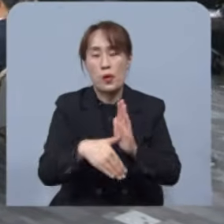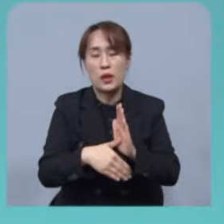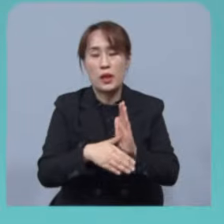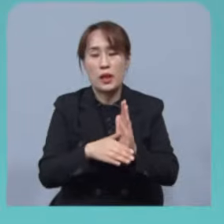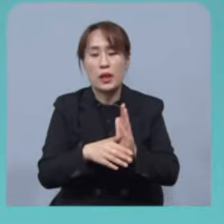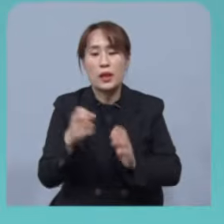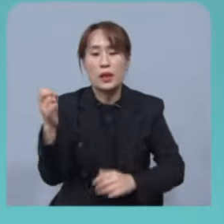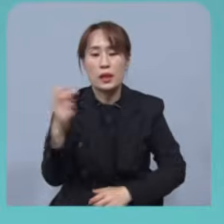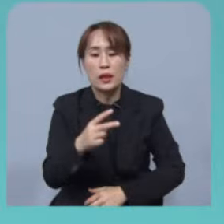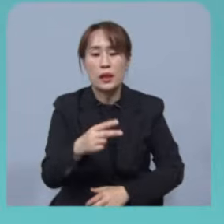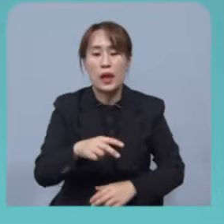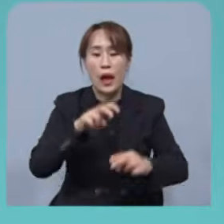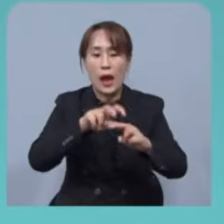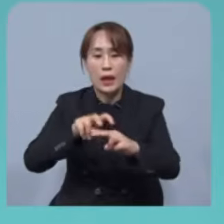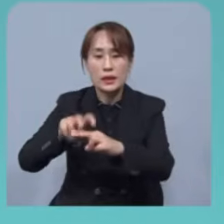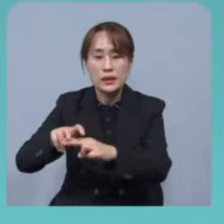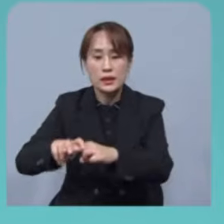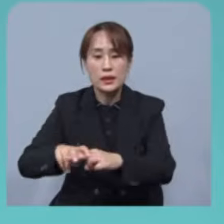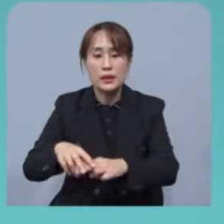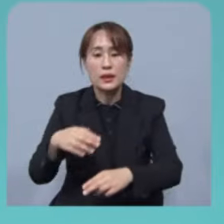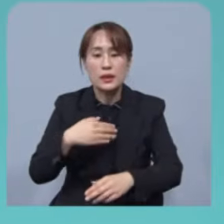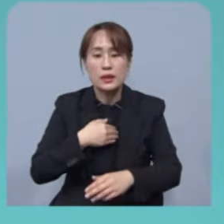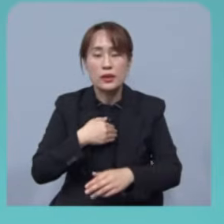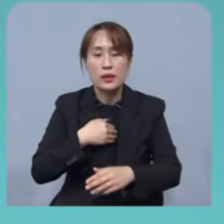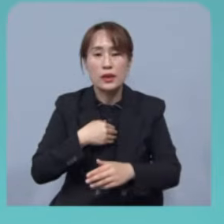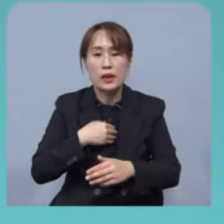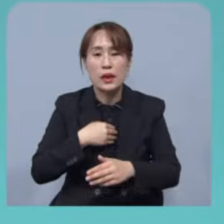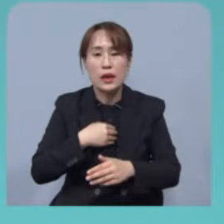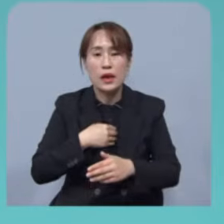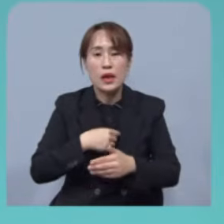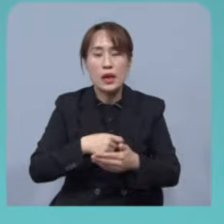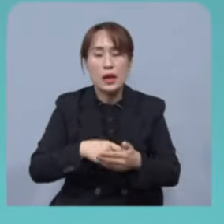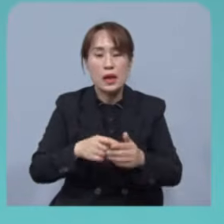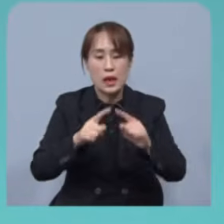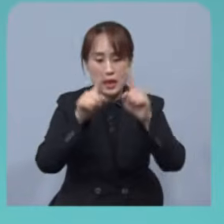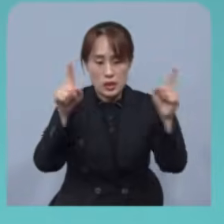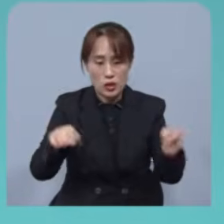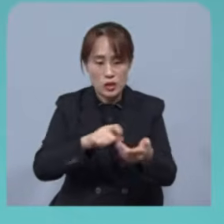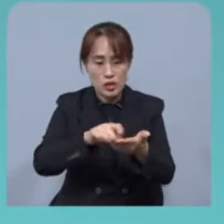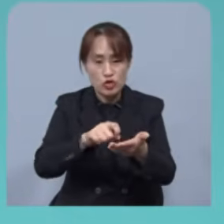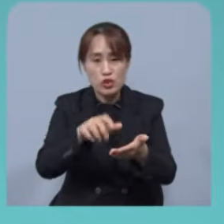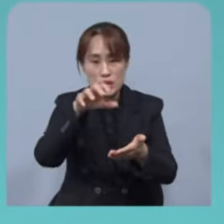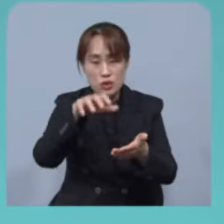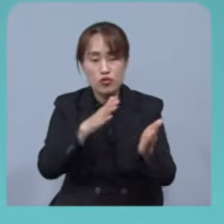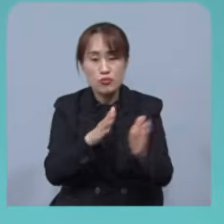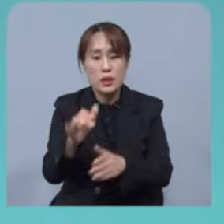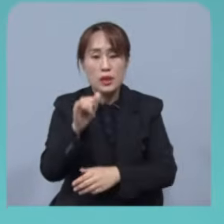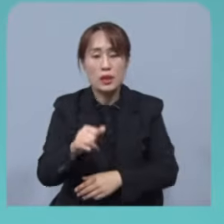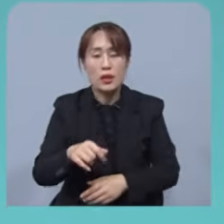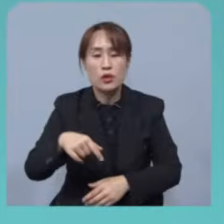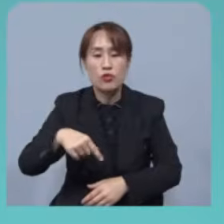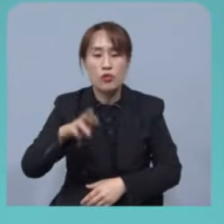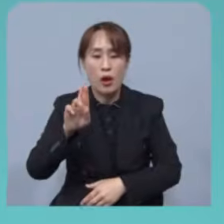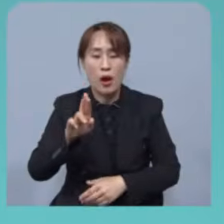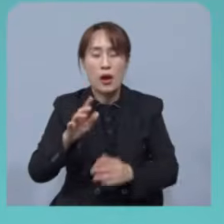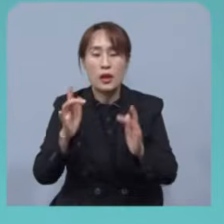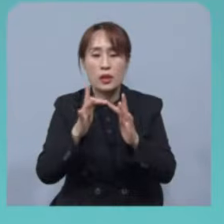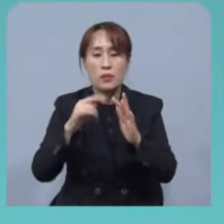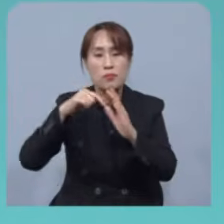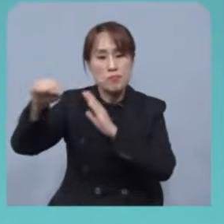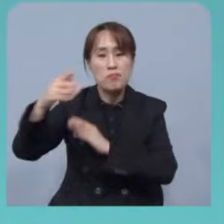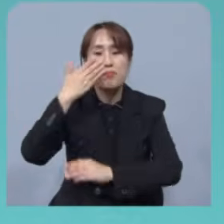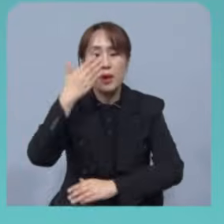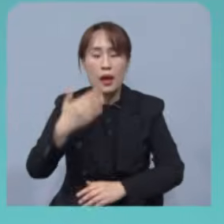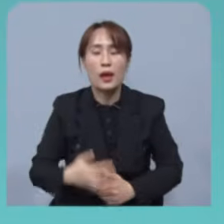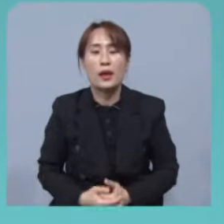입구에 그리고 앉으신 자리에 저희가 서면 제안서도 비치해 드렸습니다. QR코드 통해서 온라인으로도 의견 주실